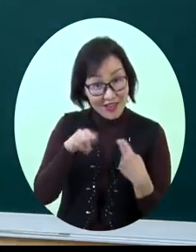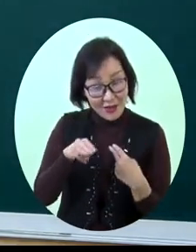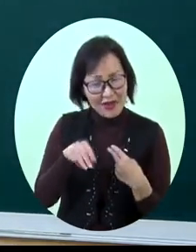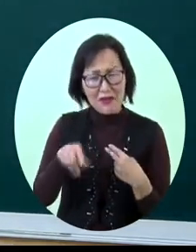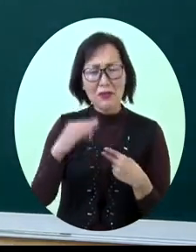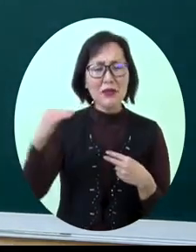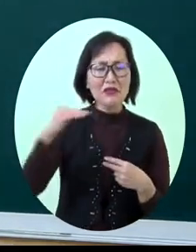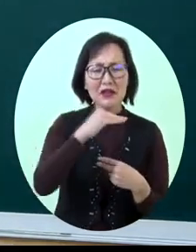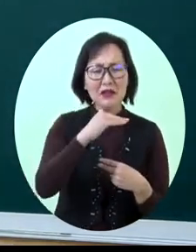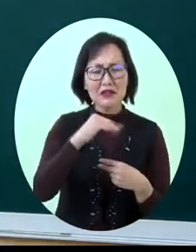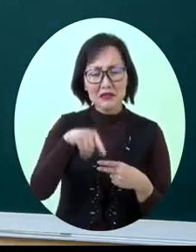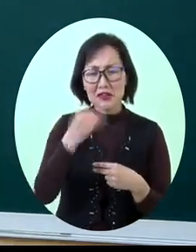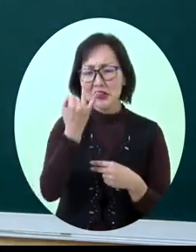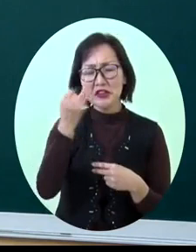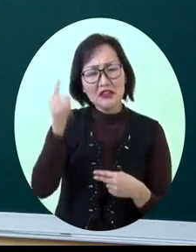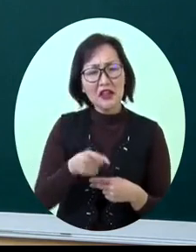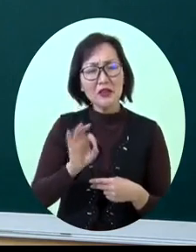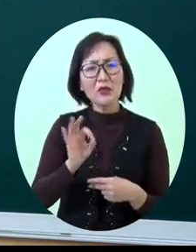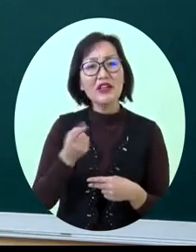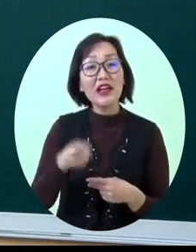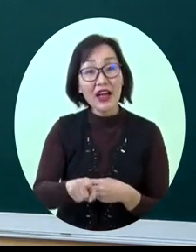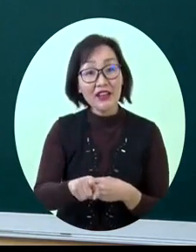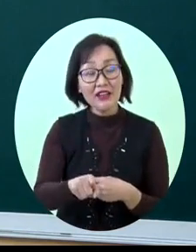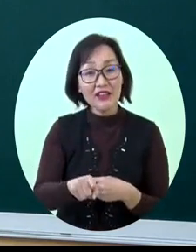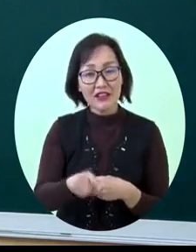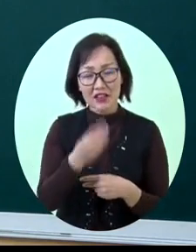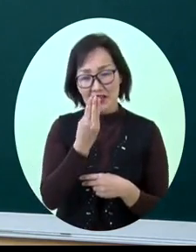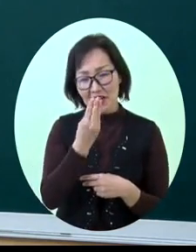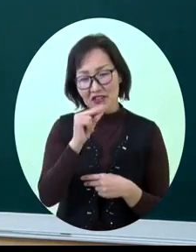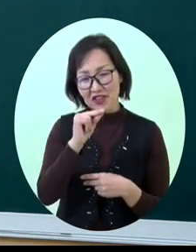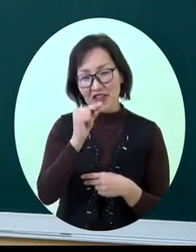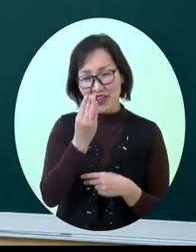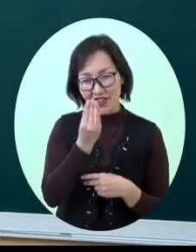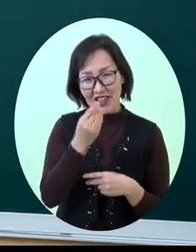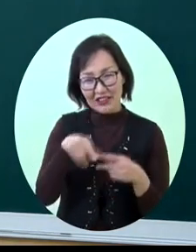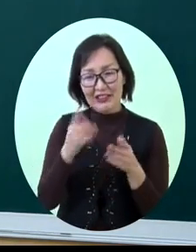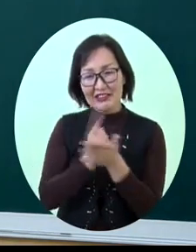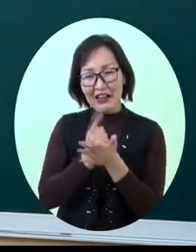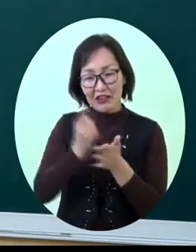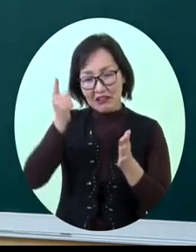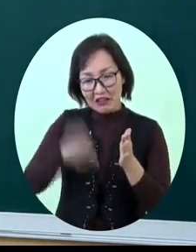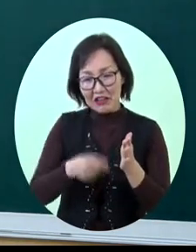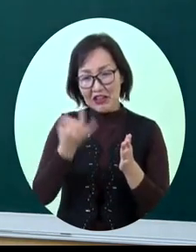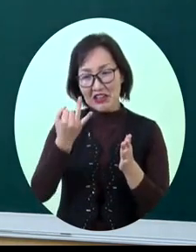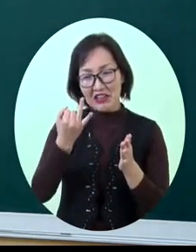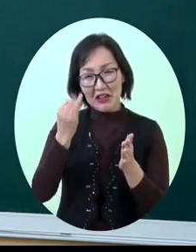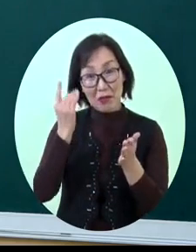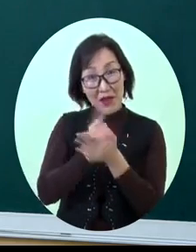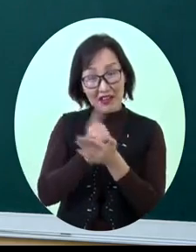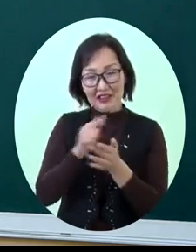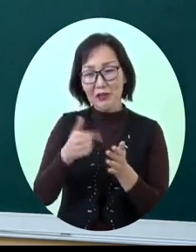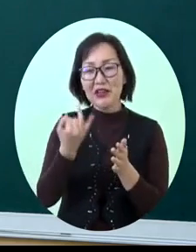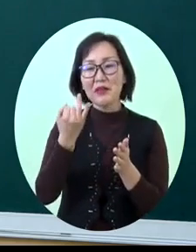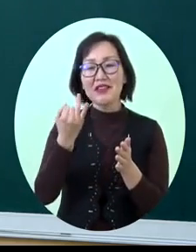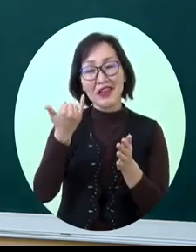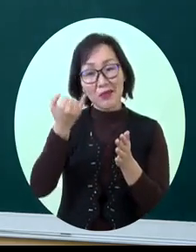а яагаад гээгдэг юм болов? Хүүхдүүд маш ихээр ЖЖ-ийн ард орсон ий шиг гээж бичдэг тохиолдолд их байдаг учраас